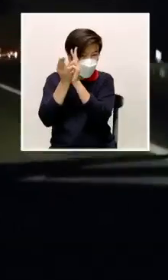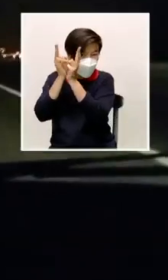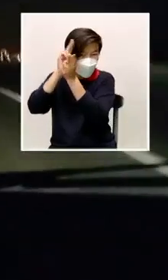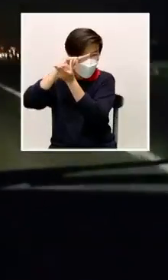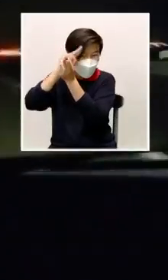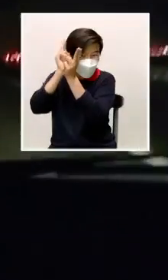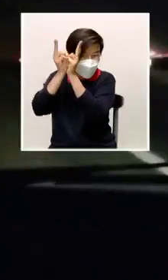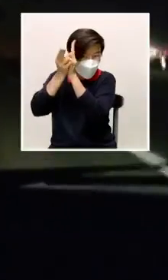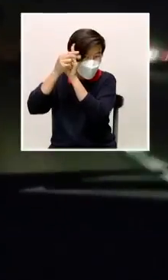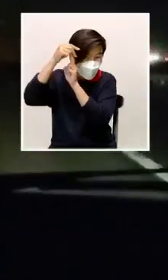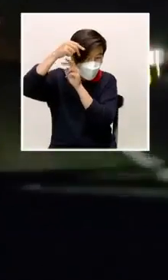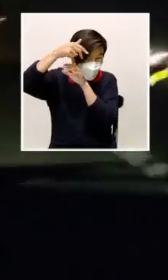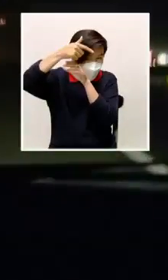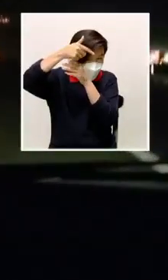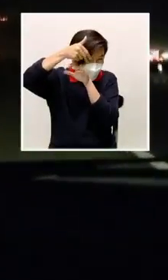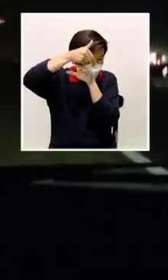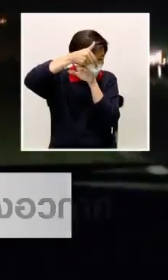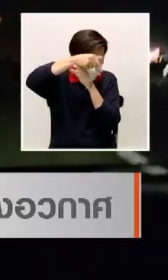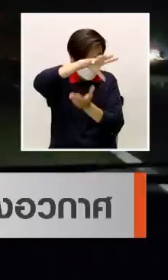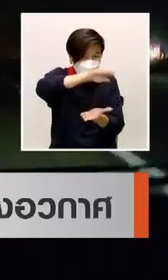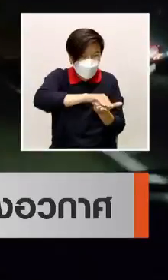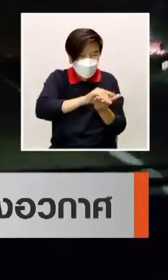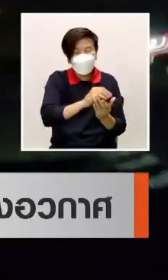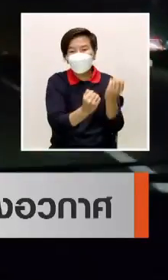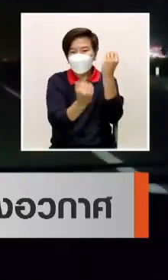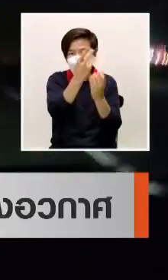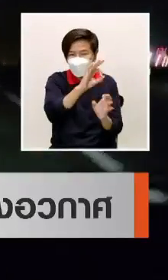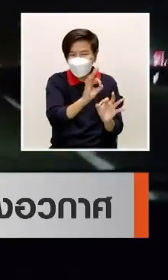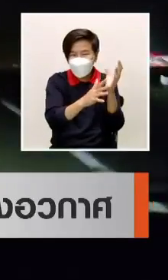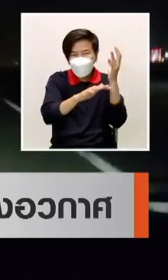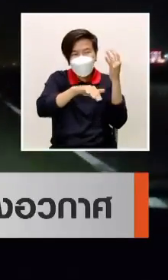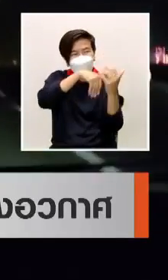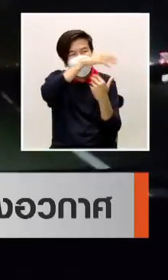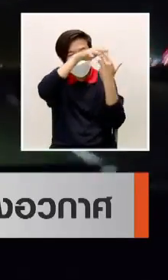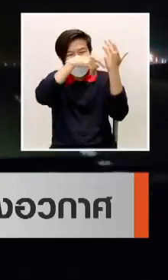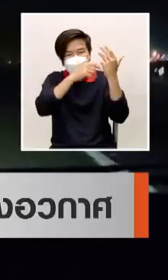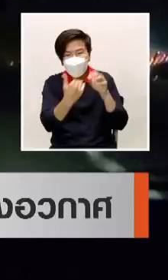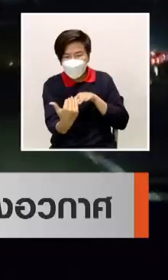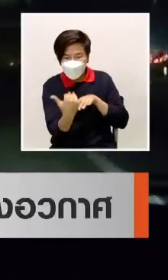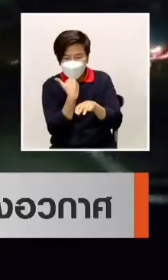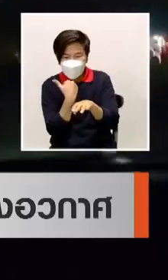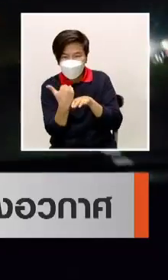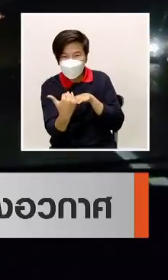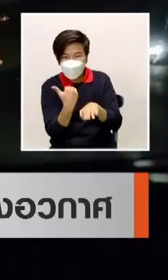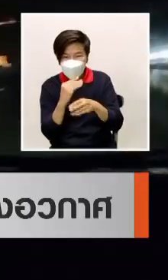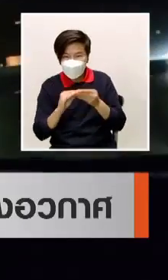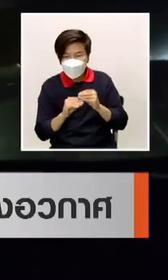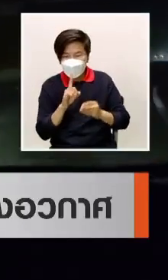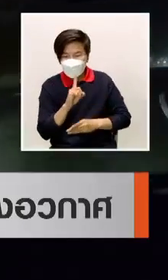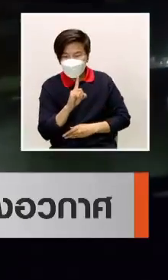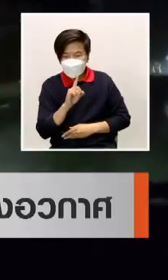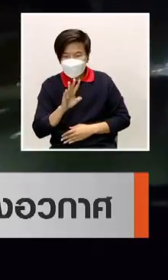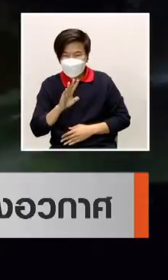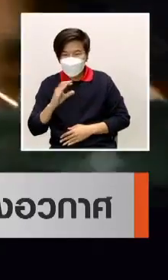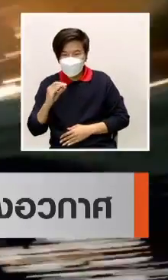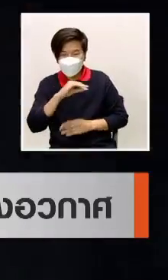าบูทเลกในรัฐโอเรกอนได้ควันจากไฟป่านี้ลอยสูงเหนือทางหลวงรัฐโอเรกอนสาย140และปกคลุมพื้น